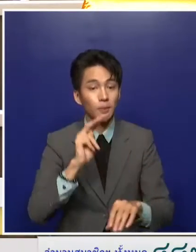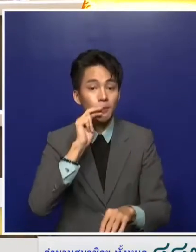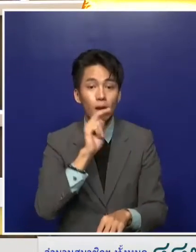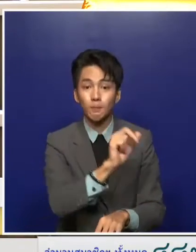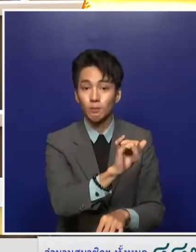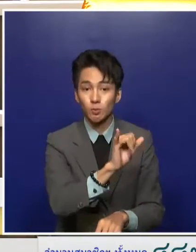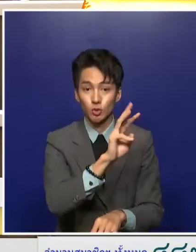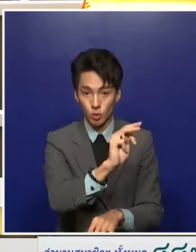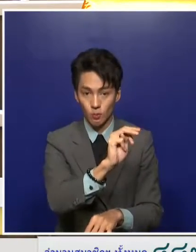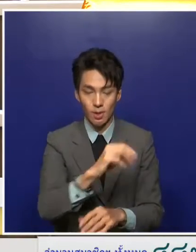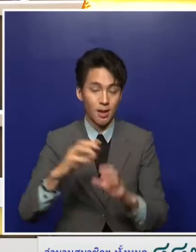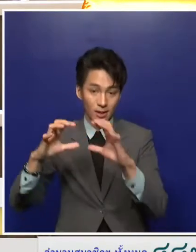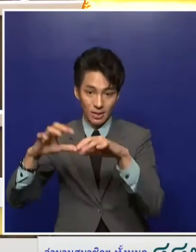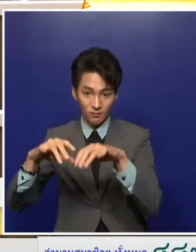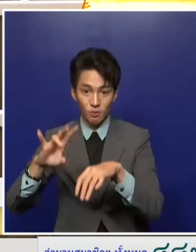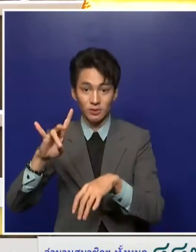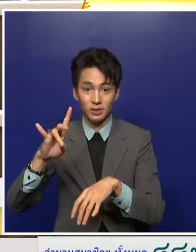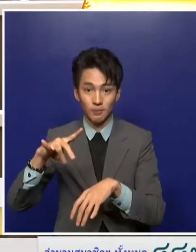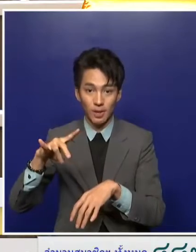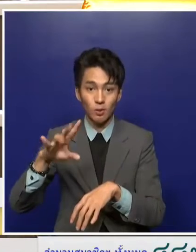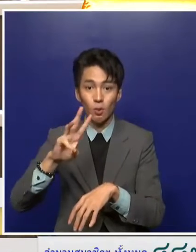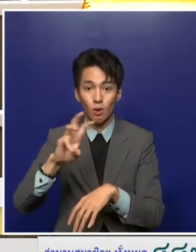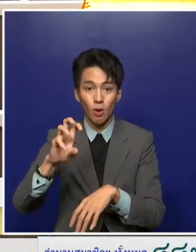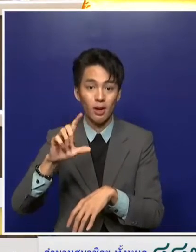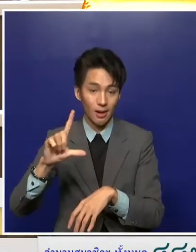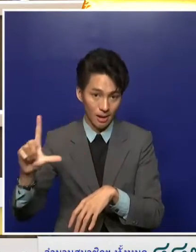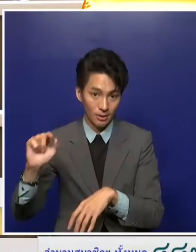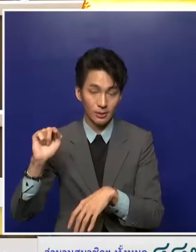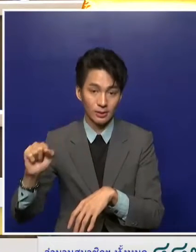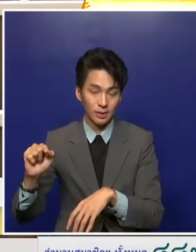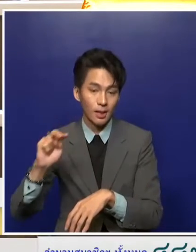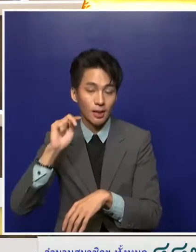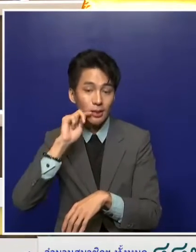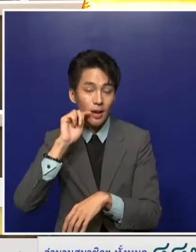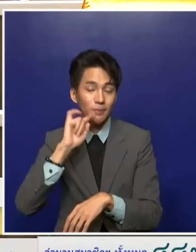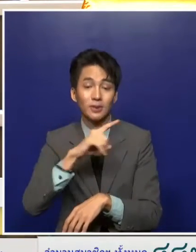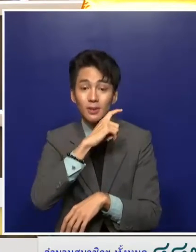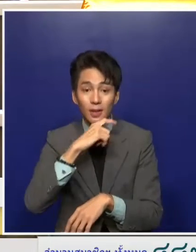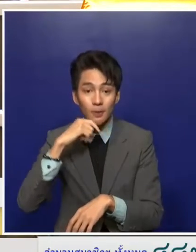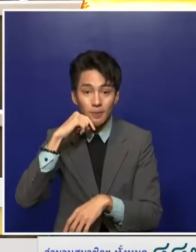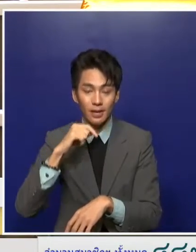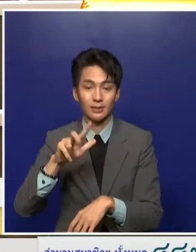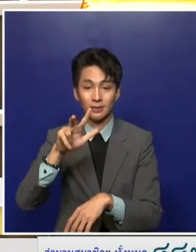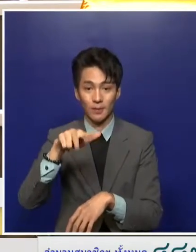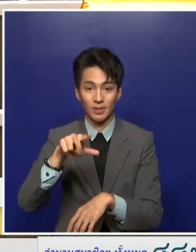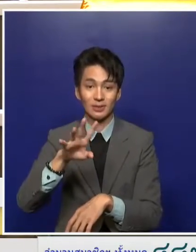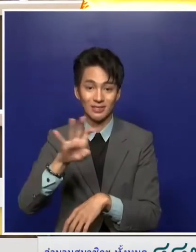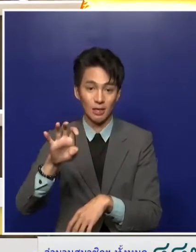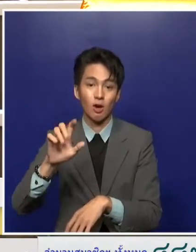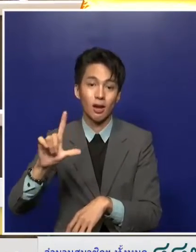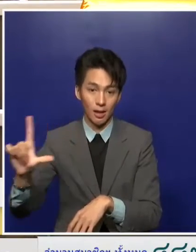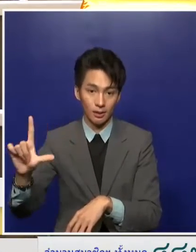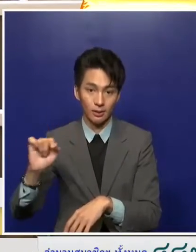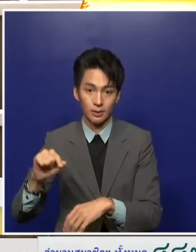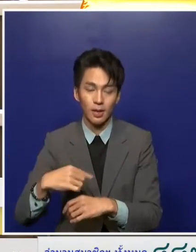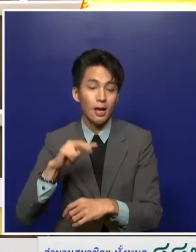ในหน้าฝน7600ล้านลูกบาศก์เมตรมีปริมาณน้ำท่าในหน้าแล้ง 3400ล้านลูกบาศก์เมตรมี